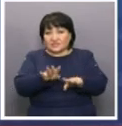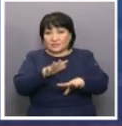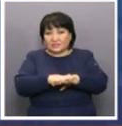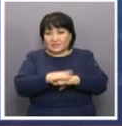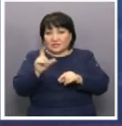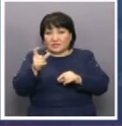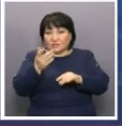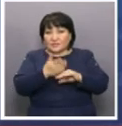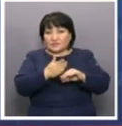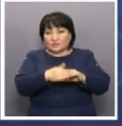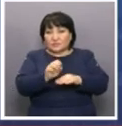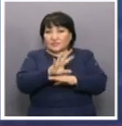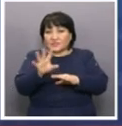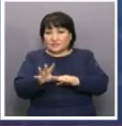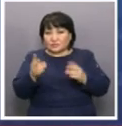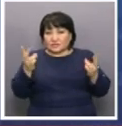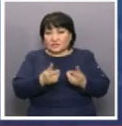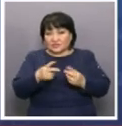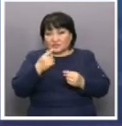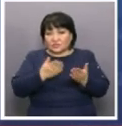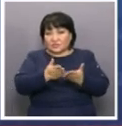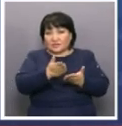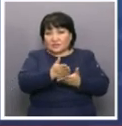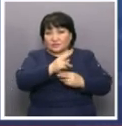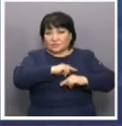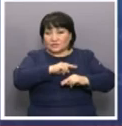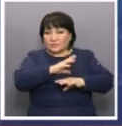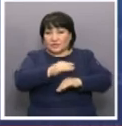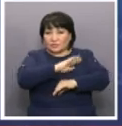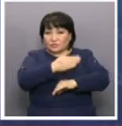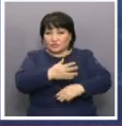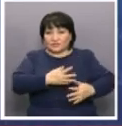несиелендіруін қамтамасыз ету қажеттігін айтты. Осы бағыттағы жұмысқа бар күш-жігерімізді саламыз.